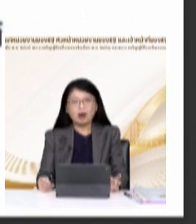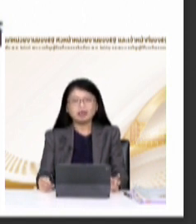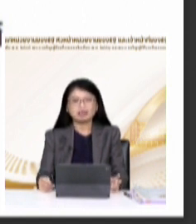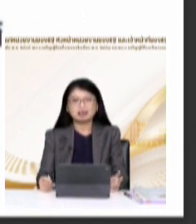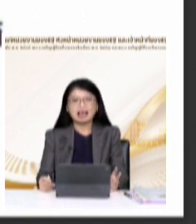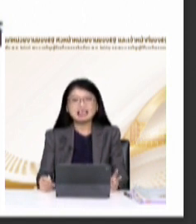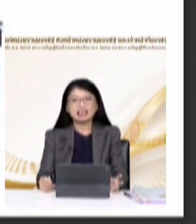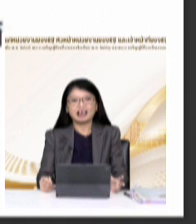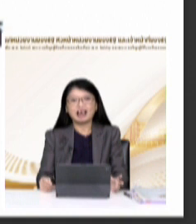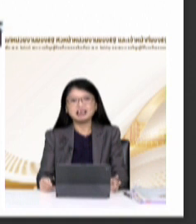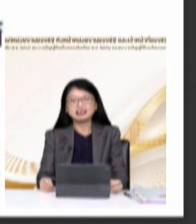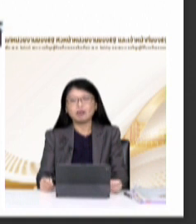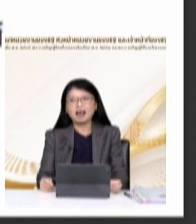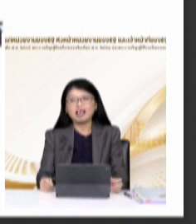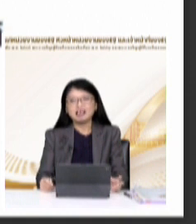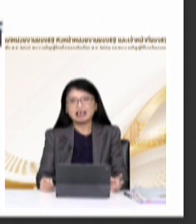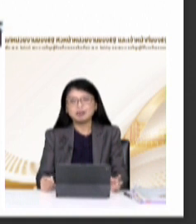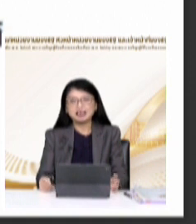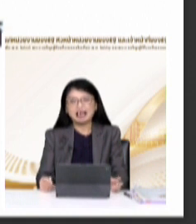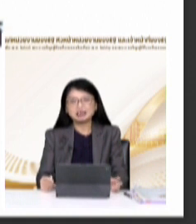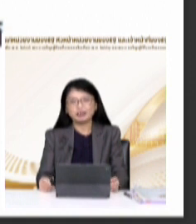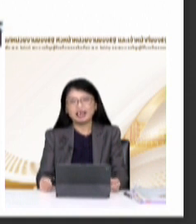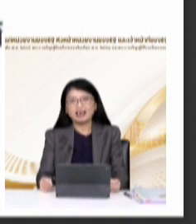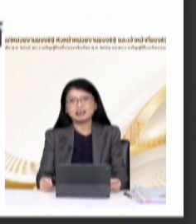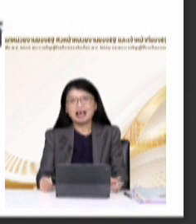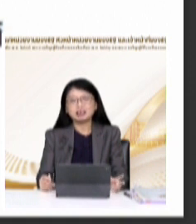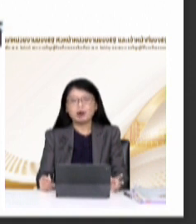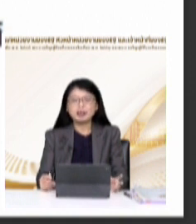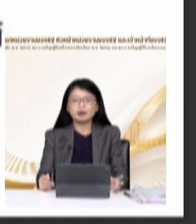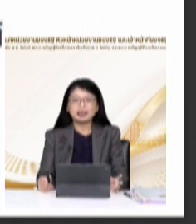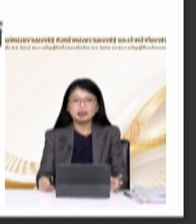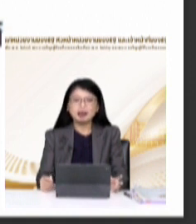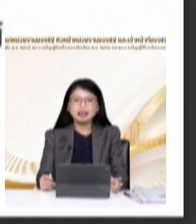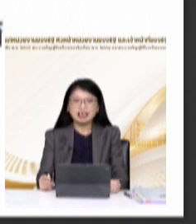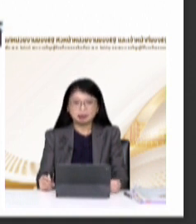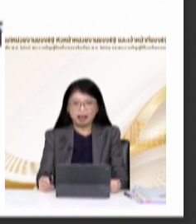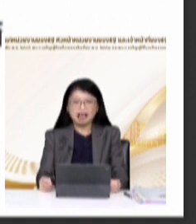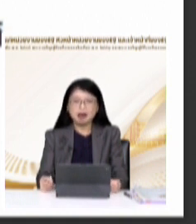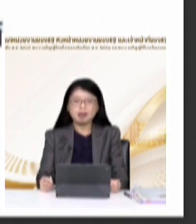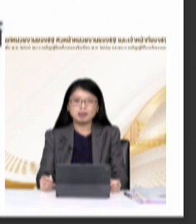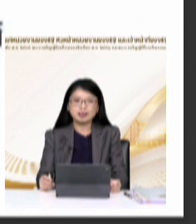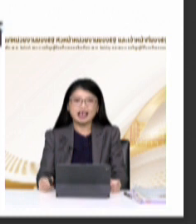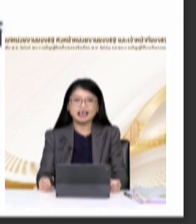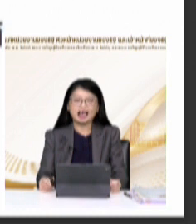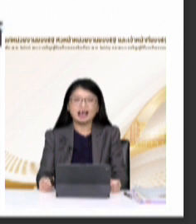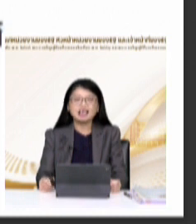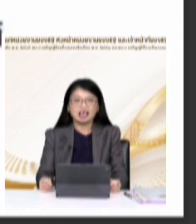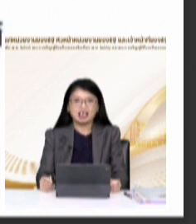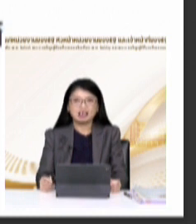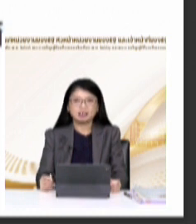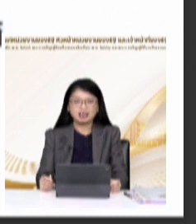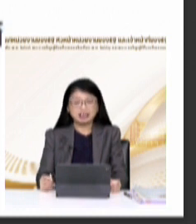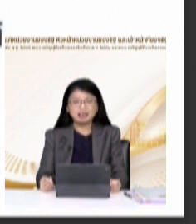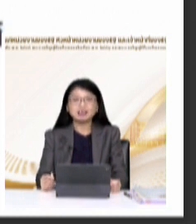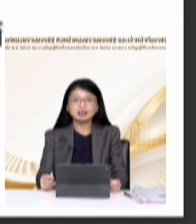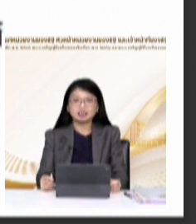ข้องรายละเอียดนะคะเนื่องจากว่าการดำเนินการในส่วนนี้ถ้าเกิดว่าเป็นกรณีที่ไม่มีการชำระค่าปรับเป็นพินัยค่ะก